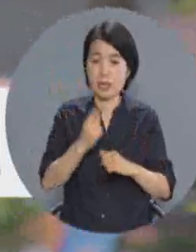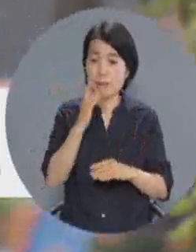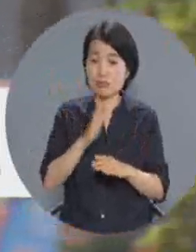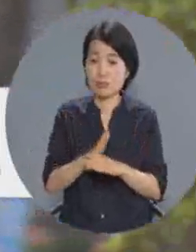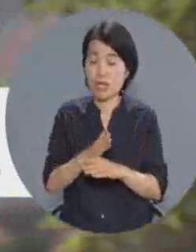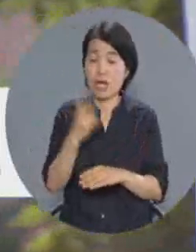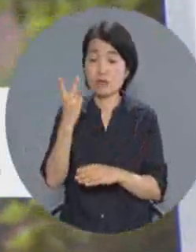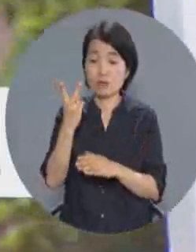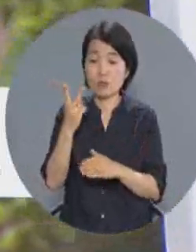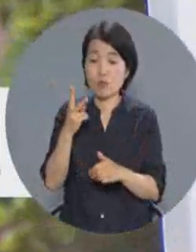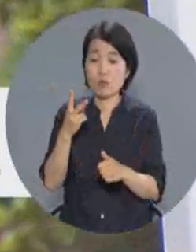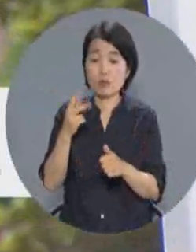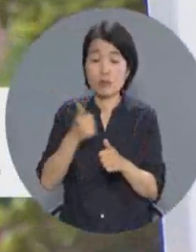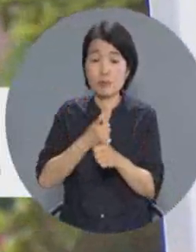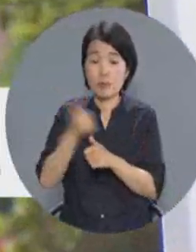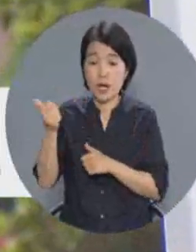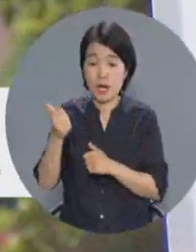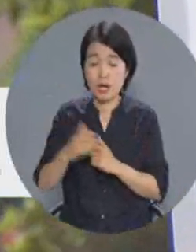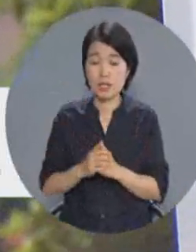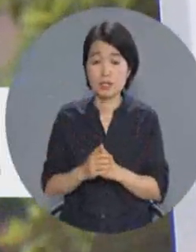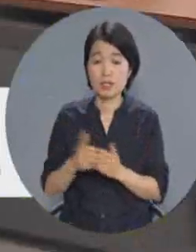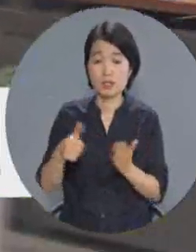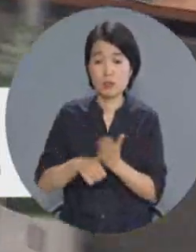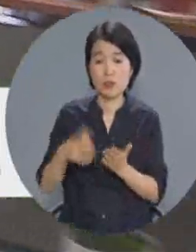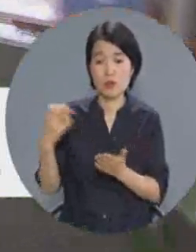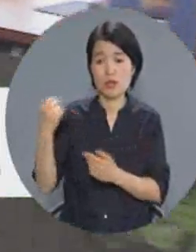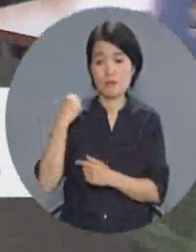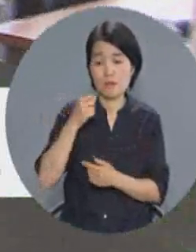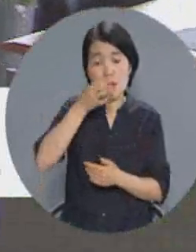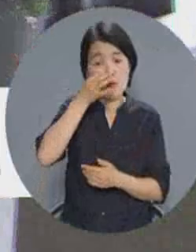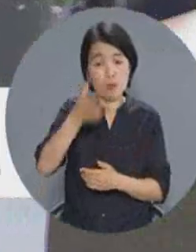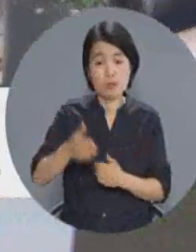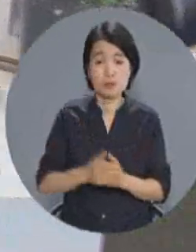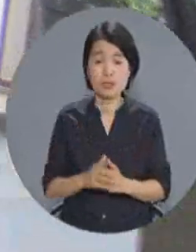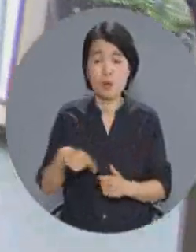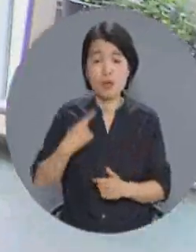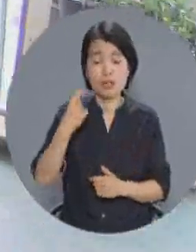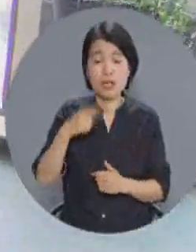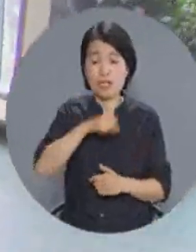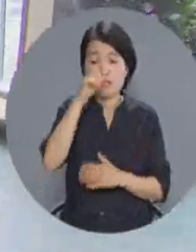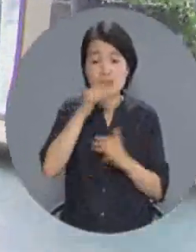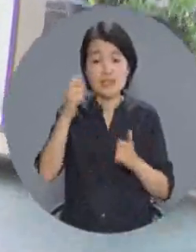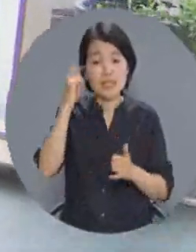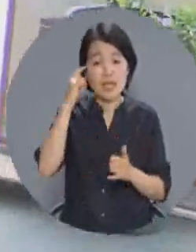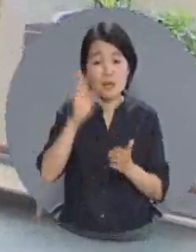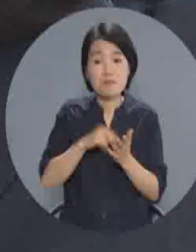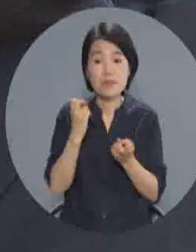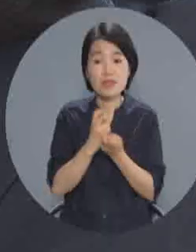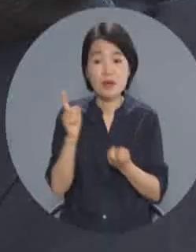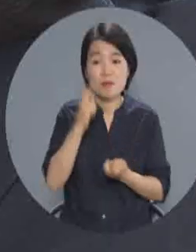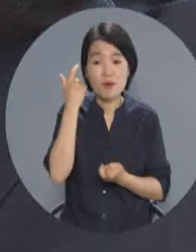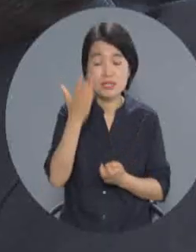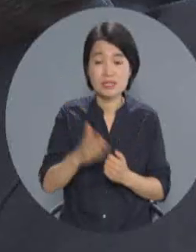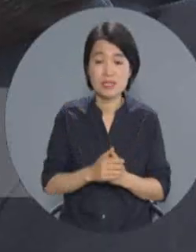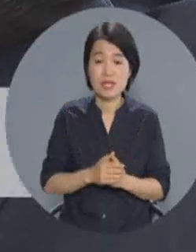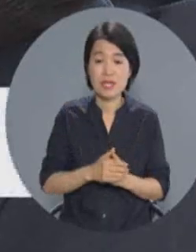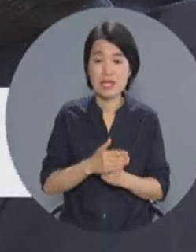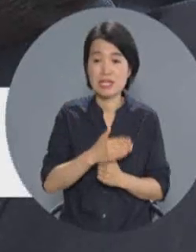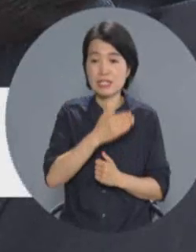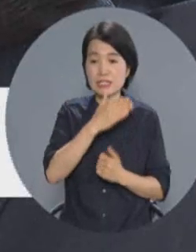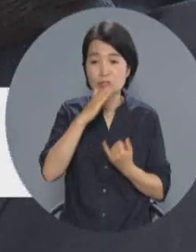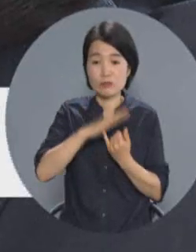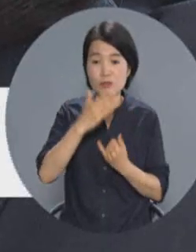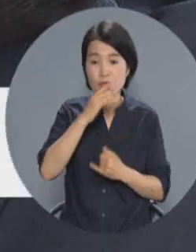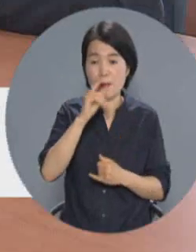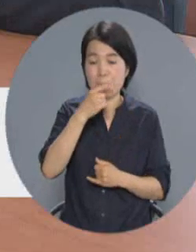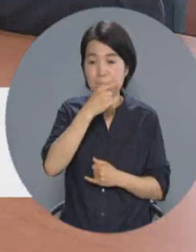후보들을 2명이나 제치는 막강한 득표력을 보였습니다. 본인이 생각하는 비결은 뭘까? 청소년 100원 버스 운동